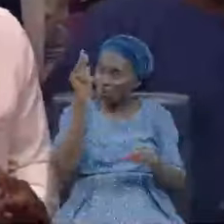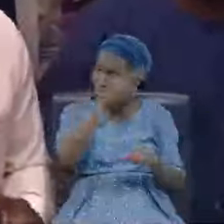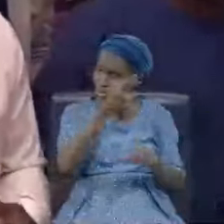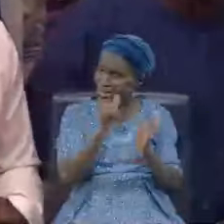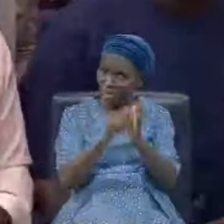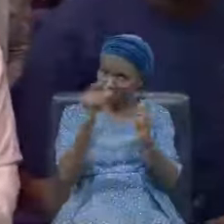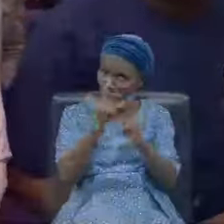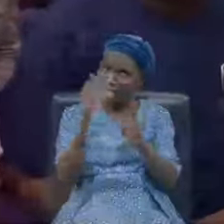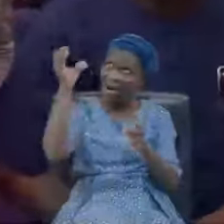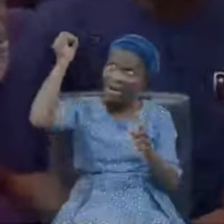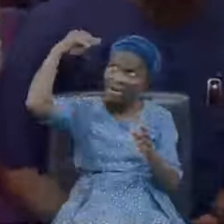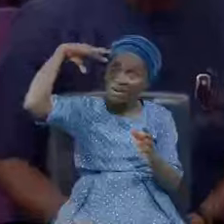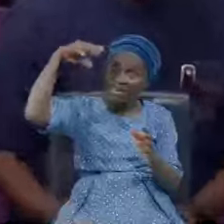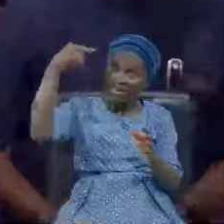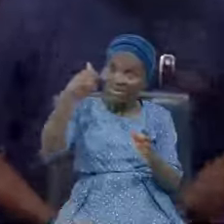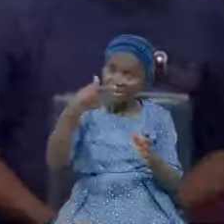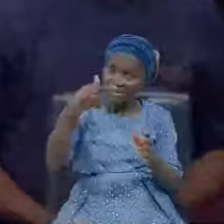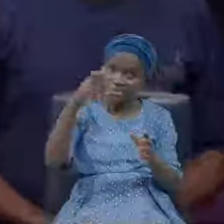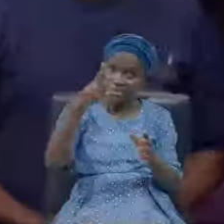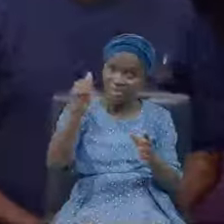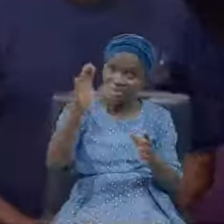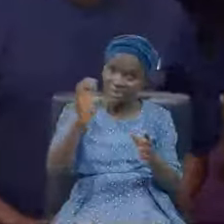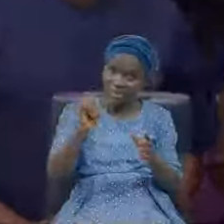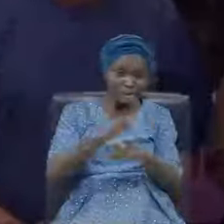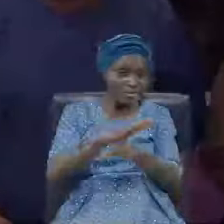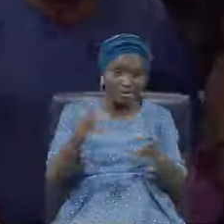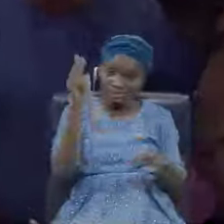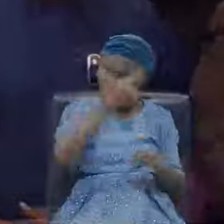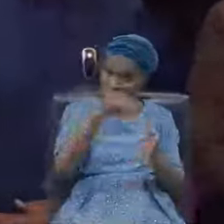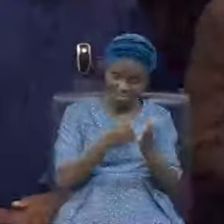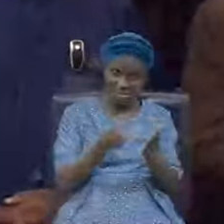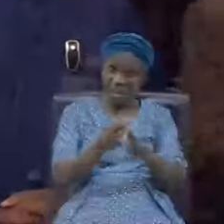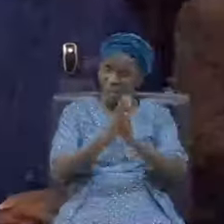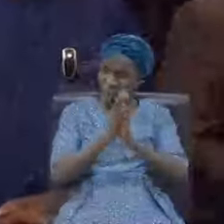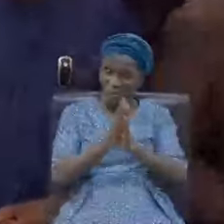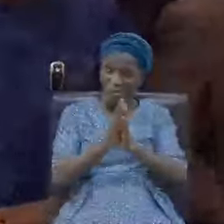Ne comprenez pas mal le mot là, la grâce.